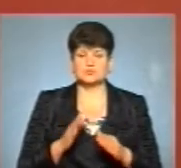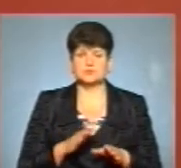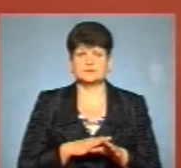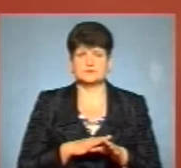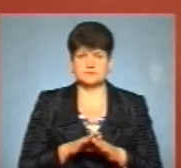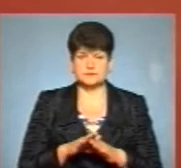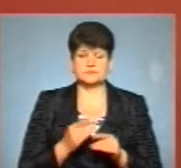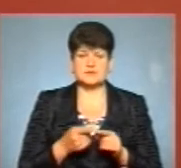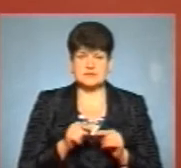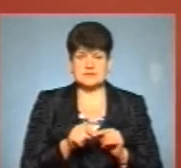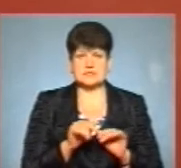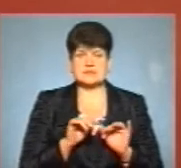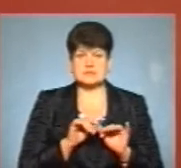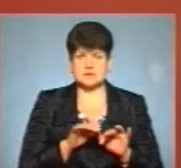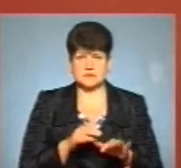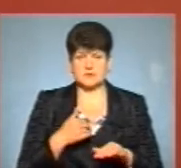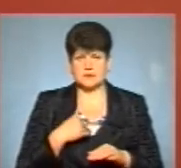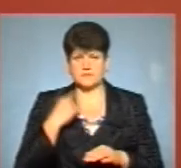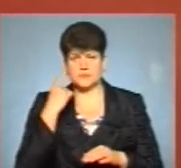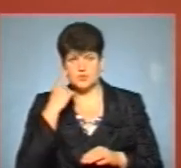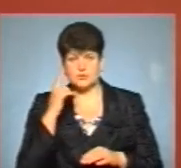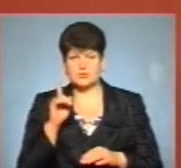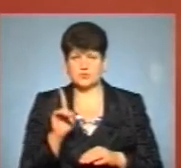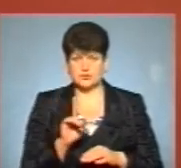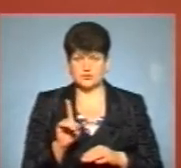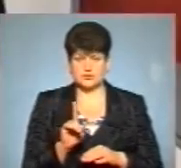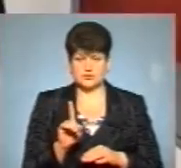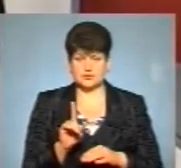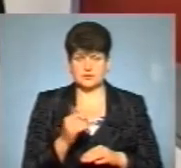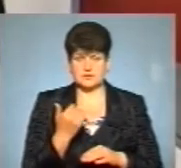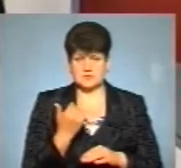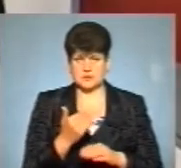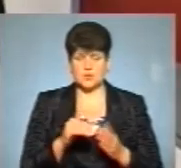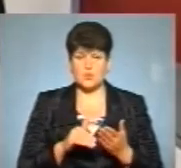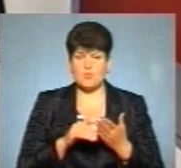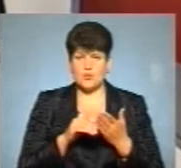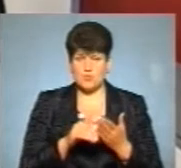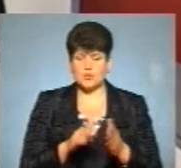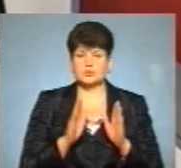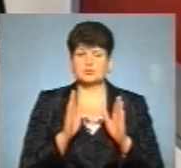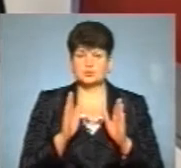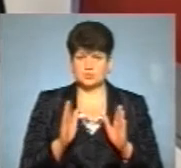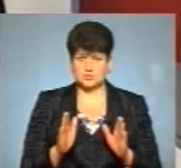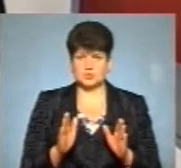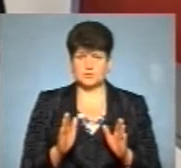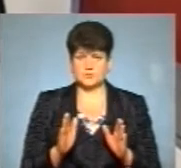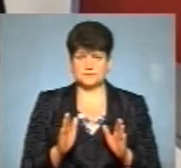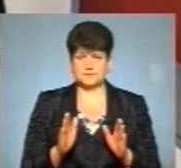дотримуватися цих заходів, і я думаю, що з їх допомогою будемо все-таки